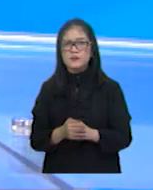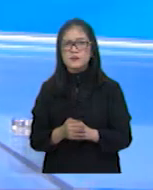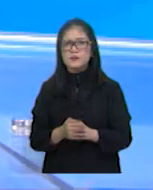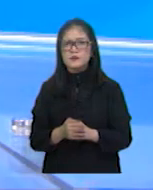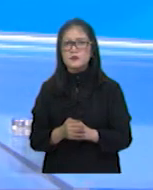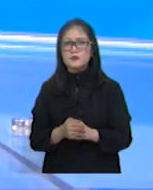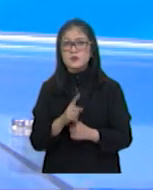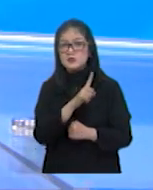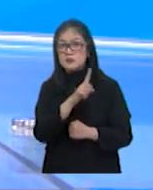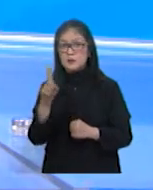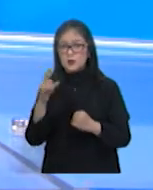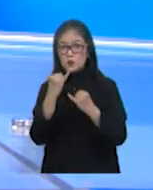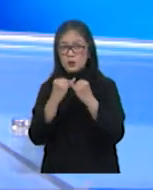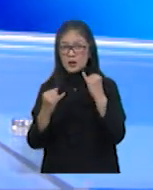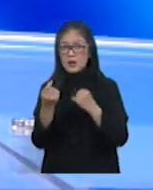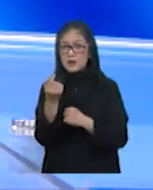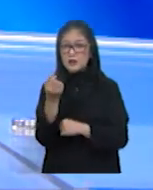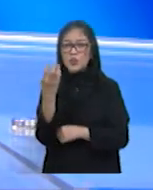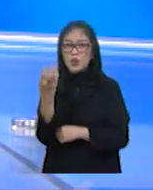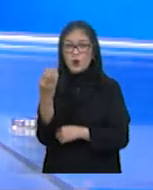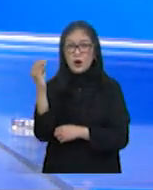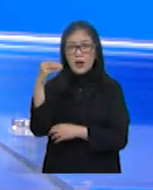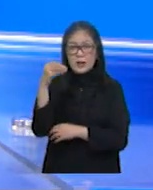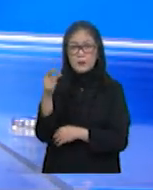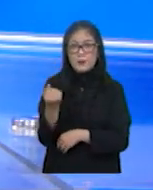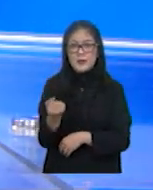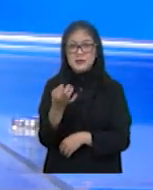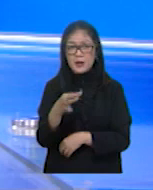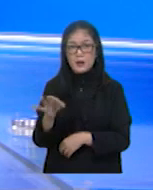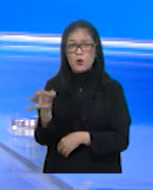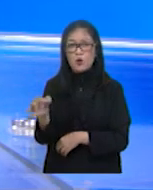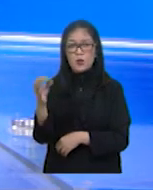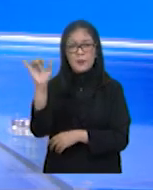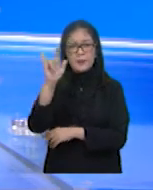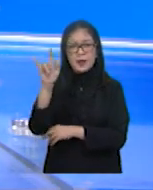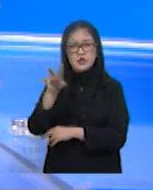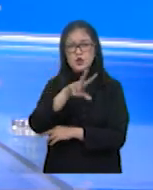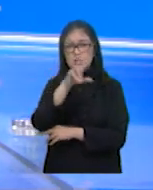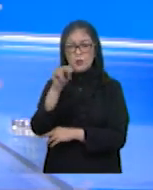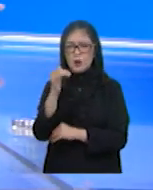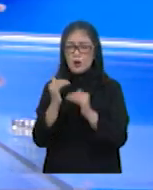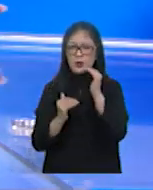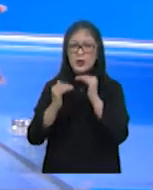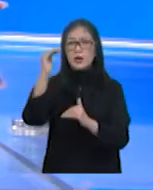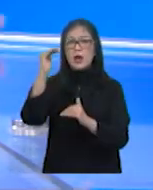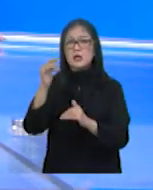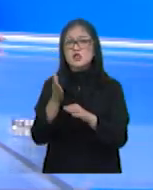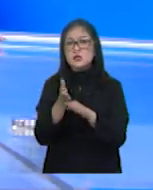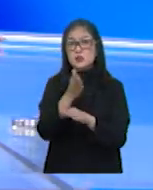Mirsa, sepekan terakhir harga telur ayam di Pasar Baru, Kota Bekasi, Jawa Barat melambung tinggi. Jika sebelumnya harga telur ayam